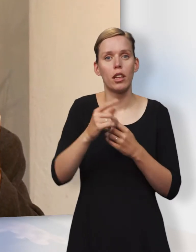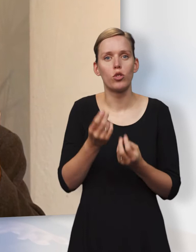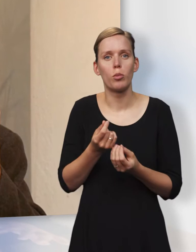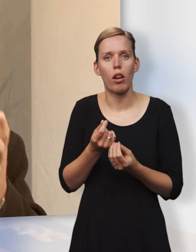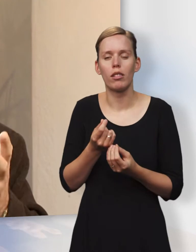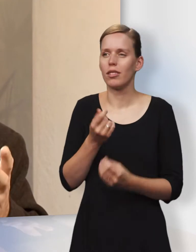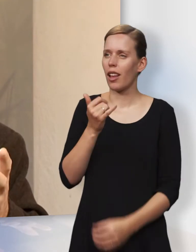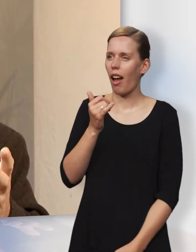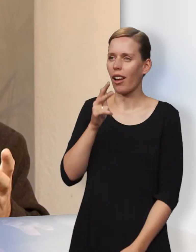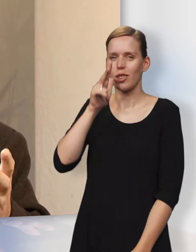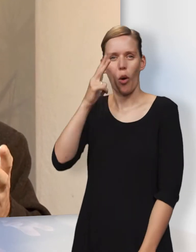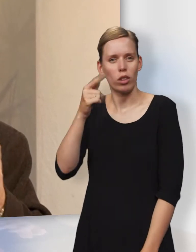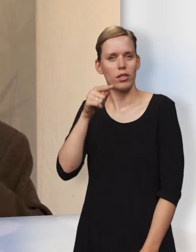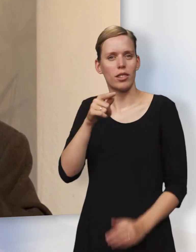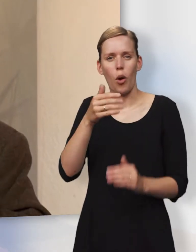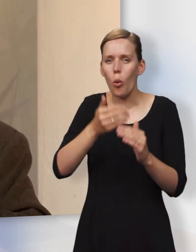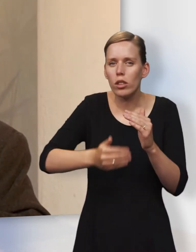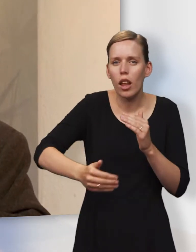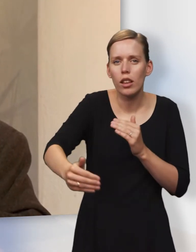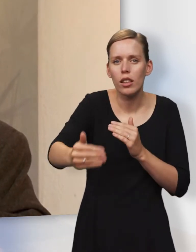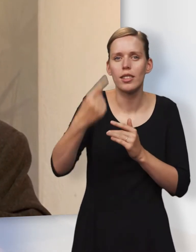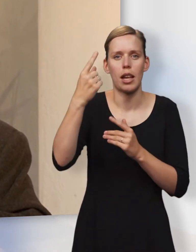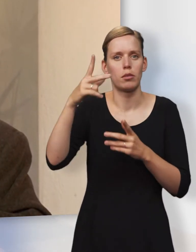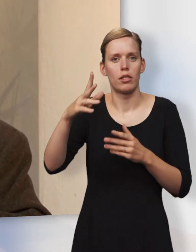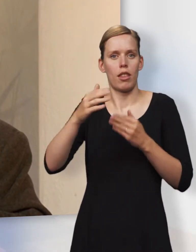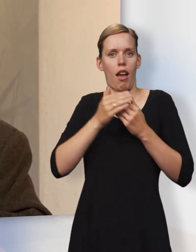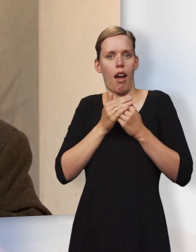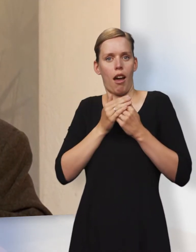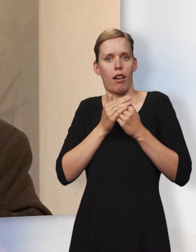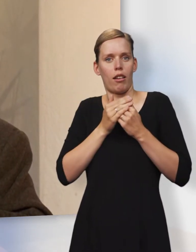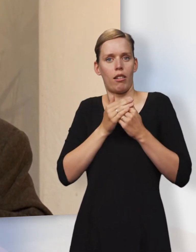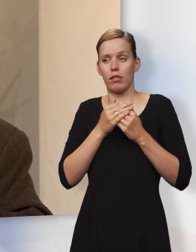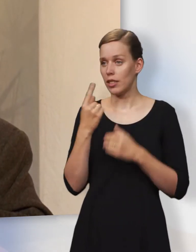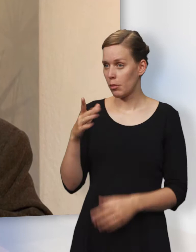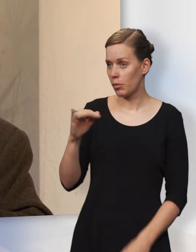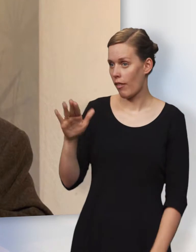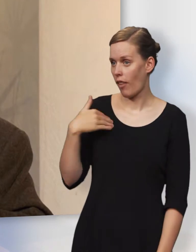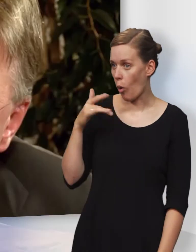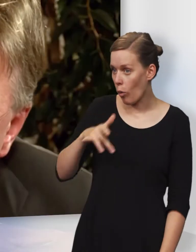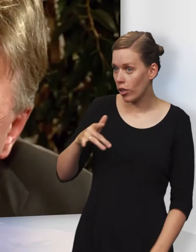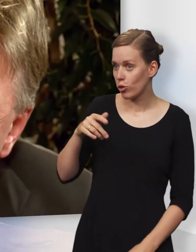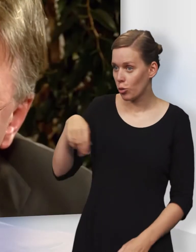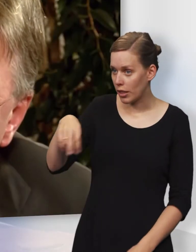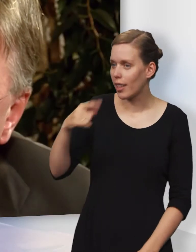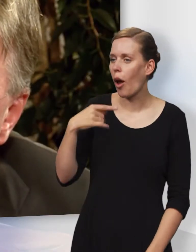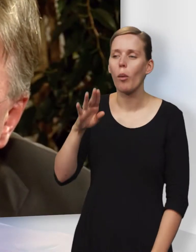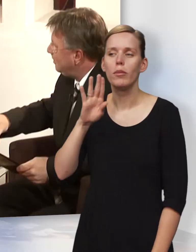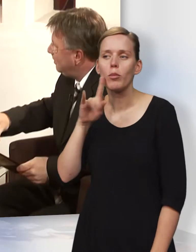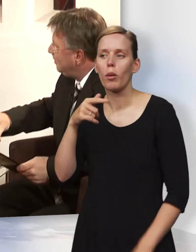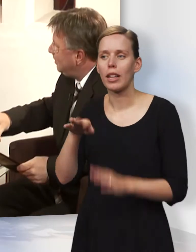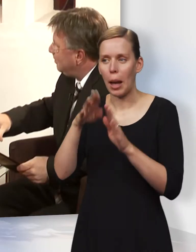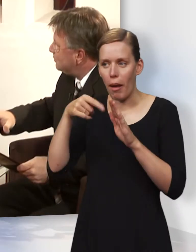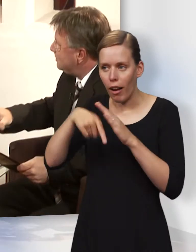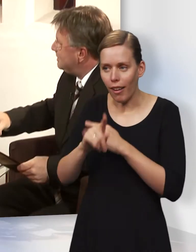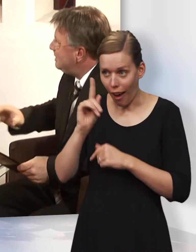in dieser Unendlichkeit einem ganz nahe ist. Sie gehen mit Ihrer Frau ab und zu spazieren. Ich habe gehört, Sie sind dann auch ab und zu hier in der Kapelle.